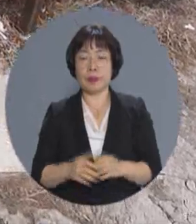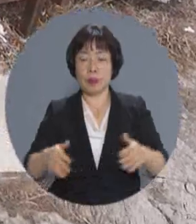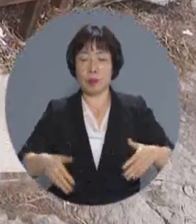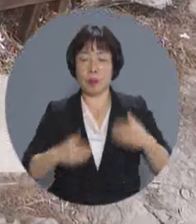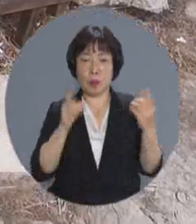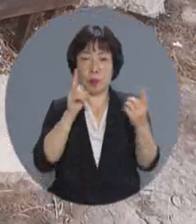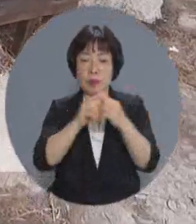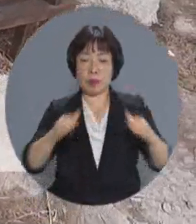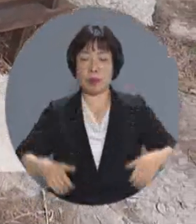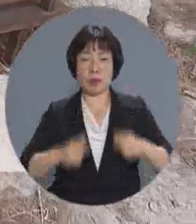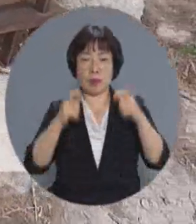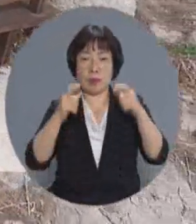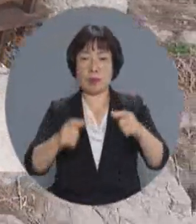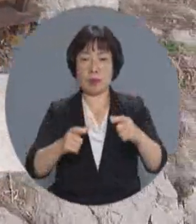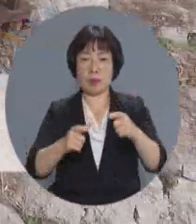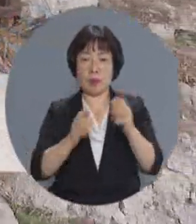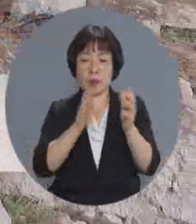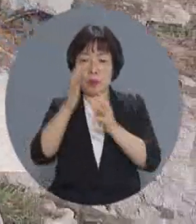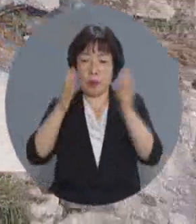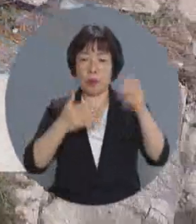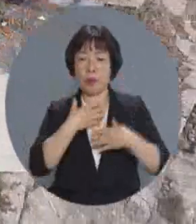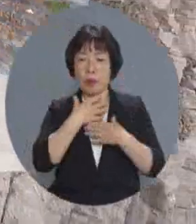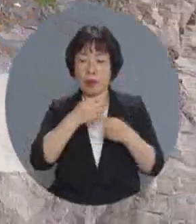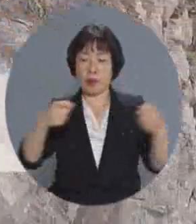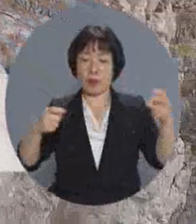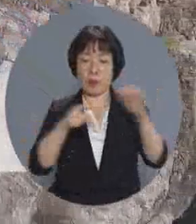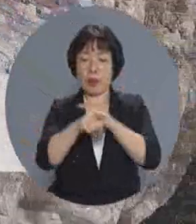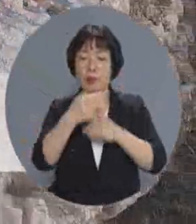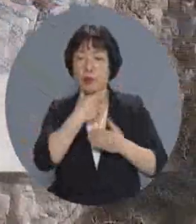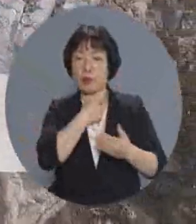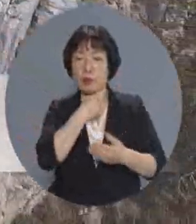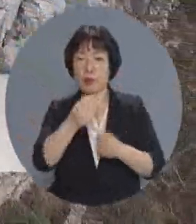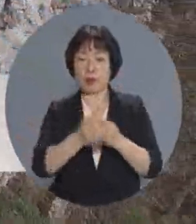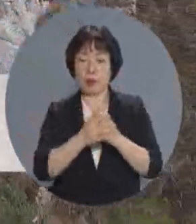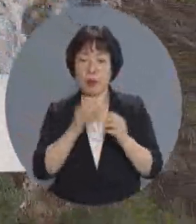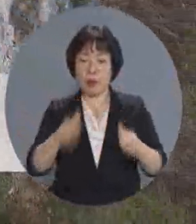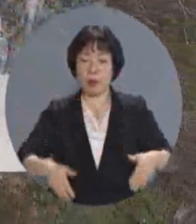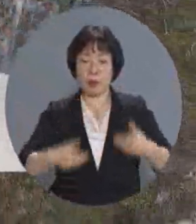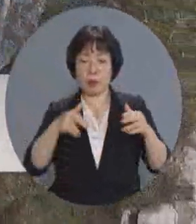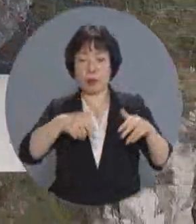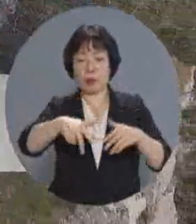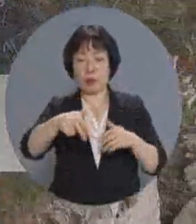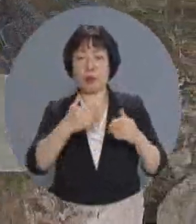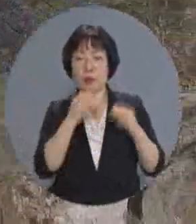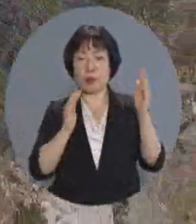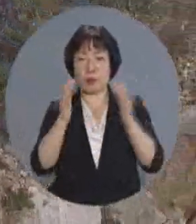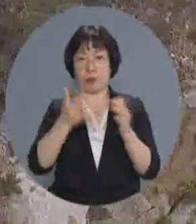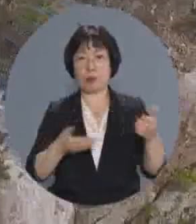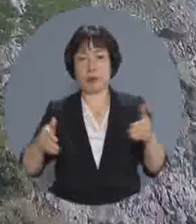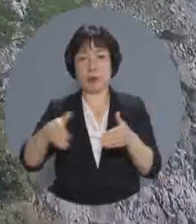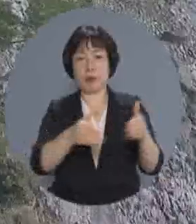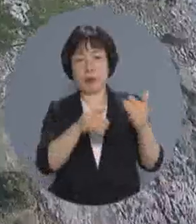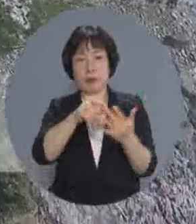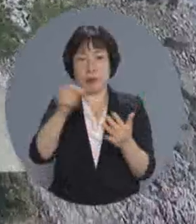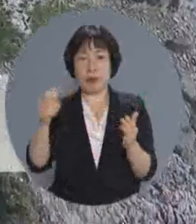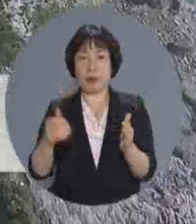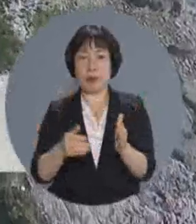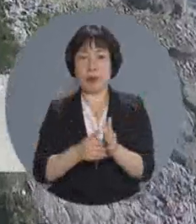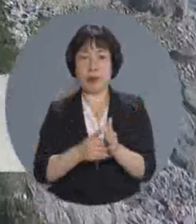봄철을 맞아 전남도가 경관과 안전성 접근성을 고려해 봄에 걷고 싶은 숲길을 선정했습니다 선정된